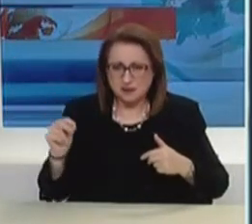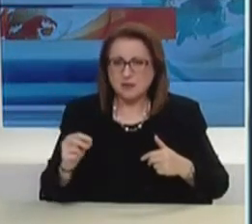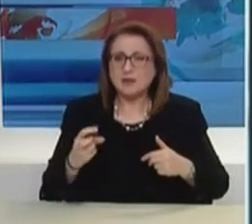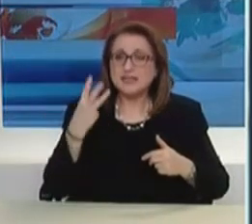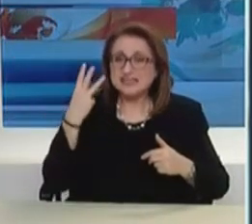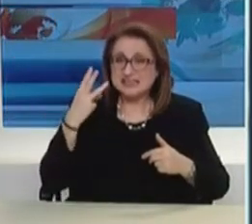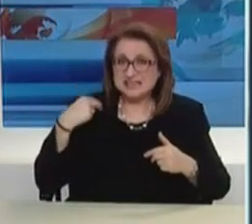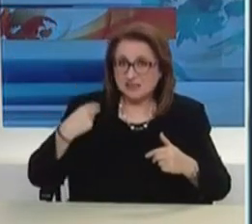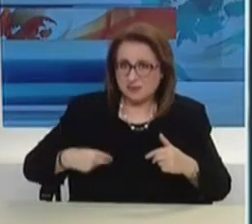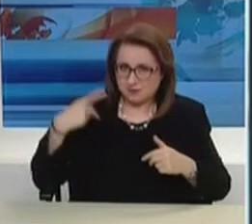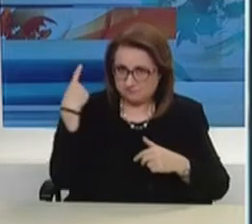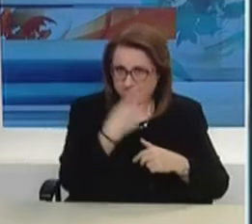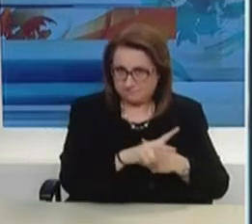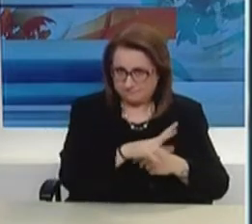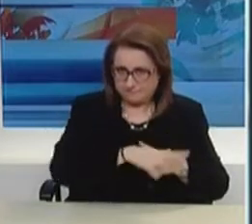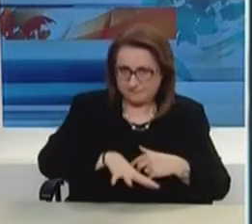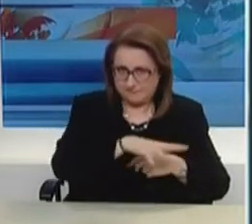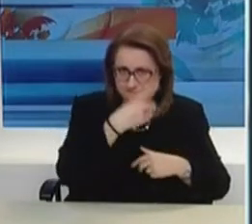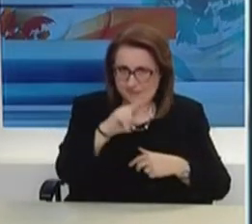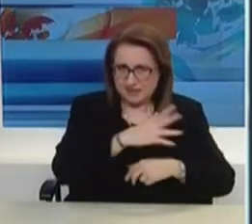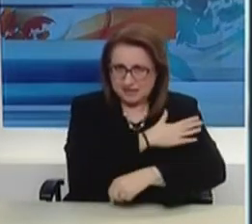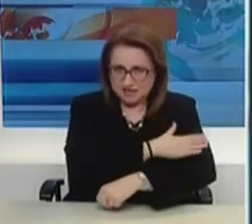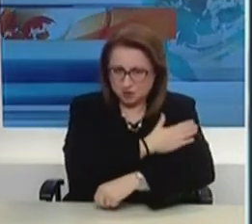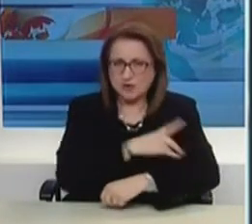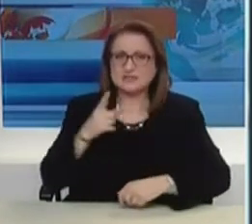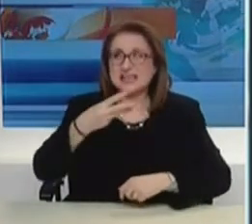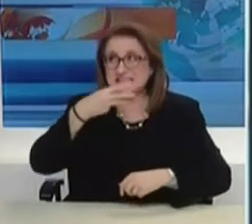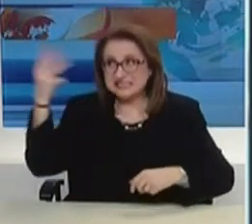Περιφερειακής Ενότητας Καστοριάς και ο Δήμος Ξάνθης και Μίκης